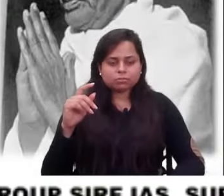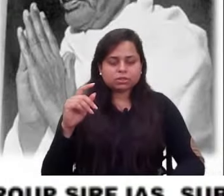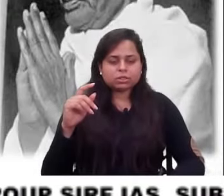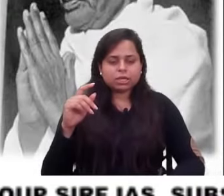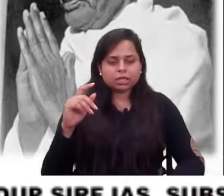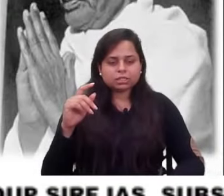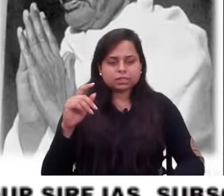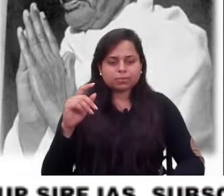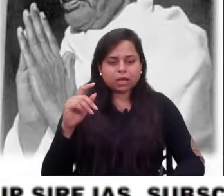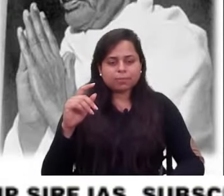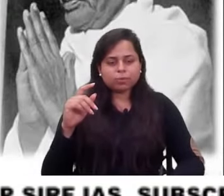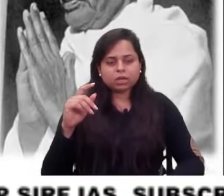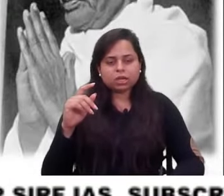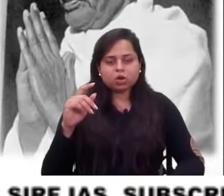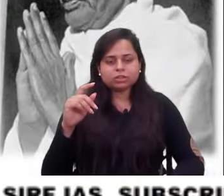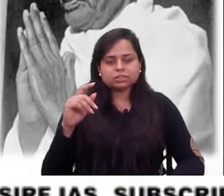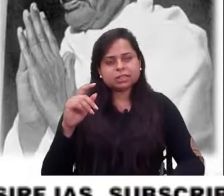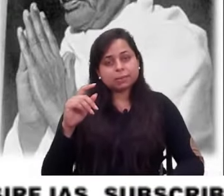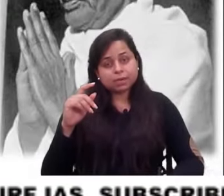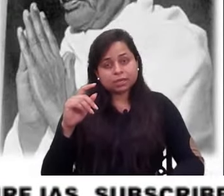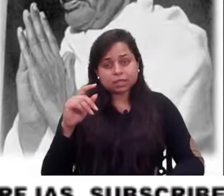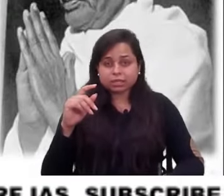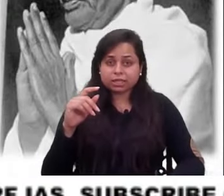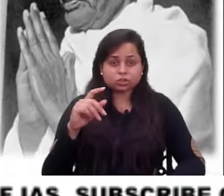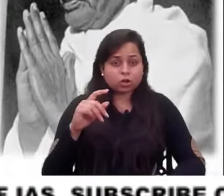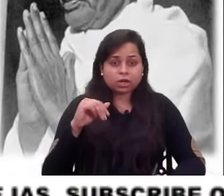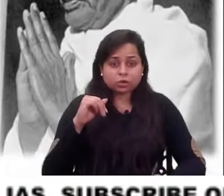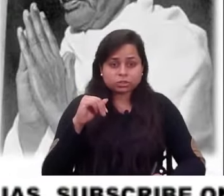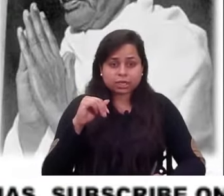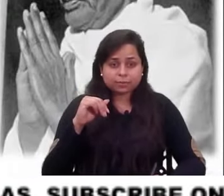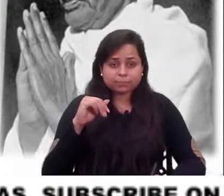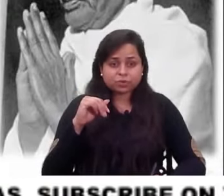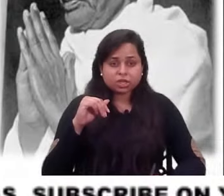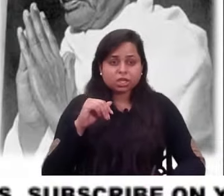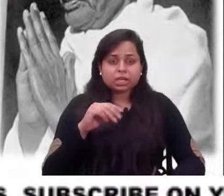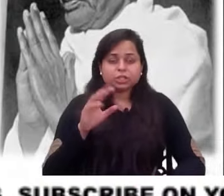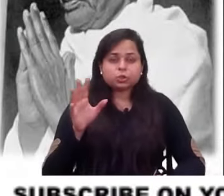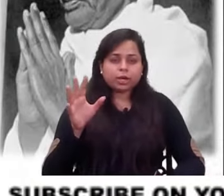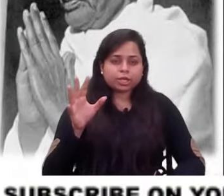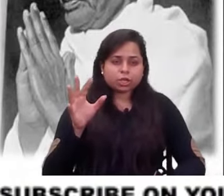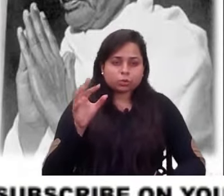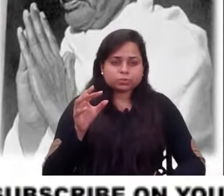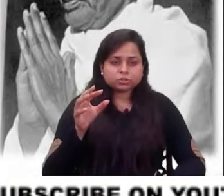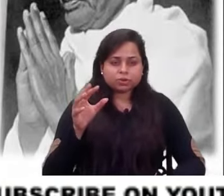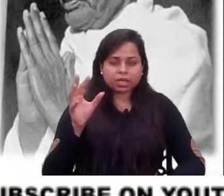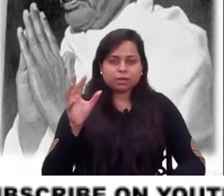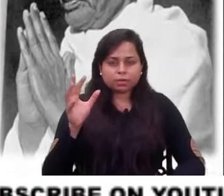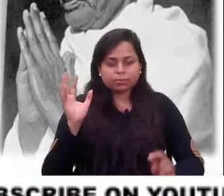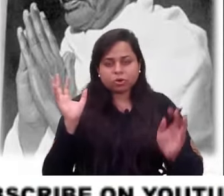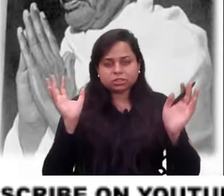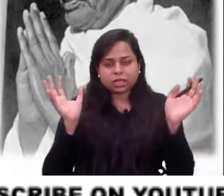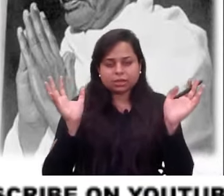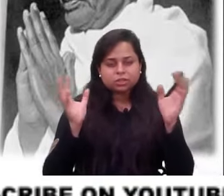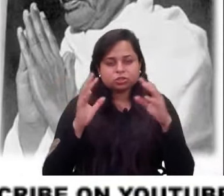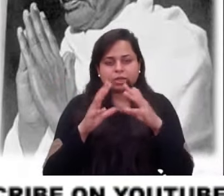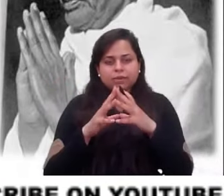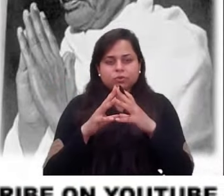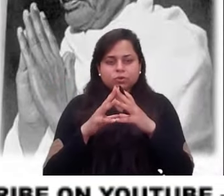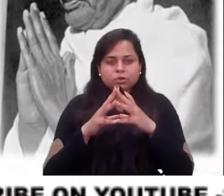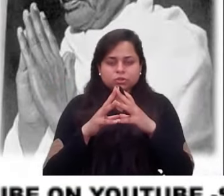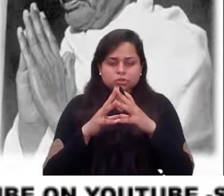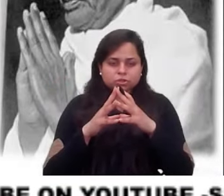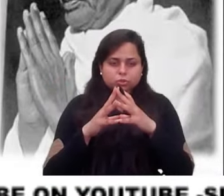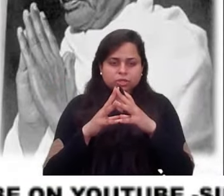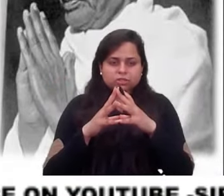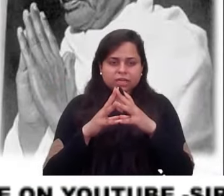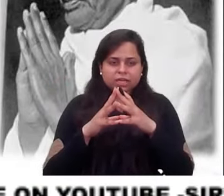यह यहां पर लगा और स्टूडेंट बहुत सारे जो है